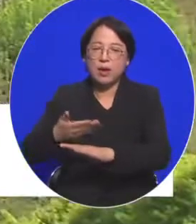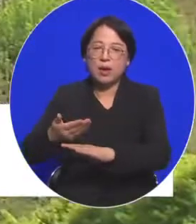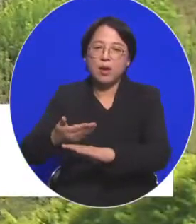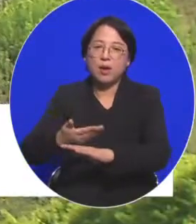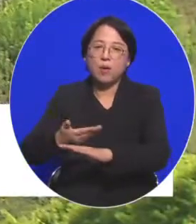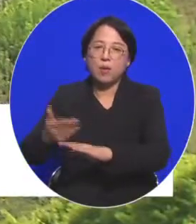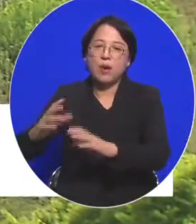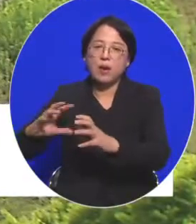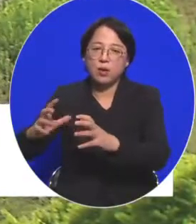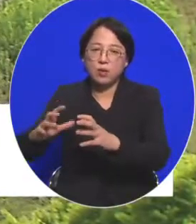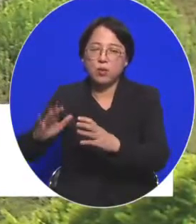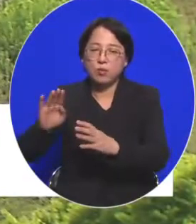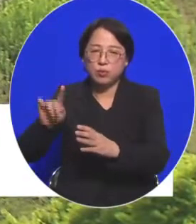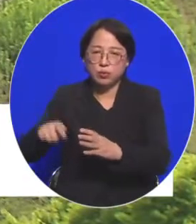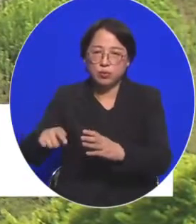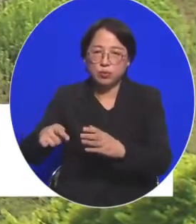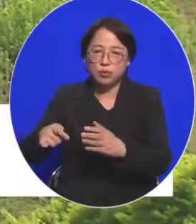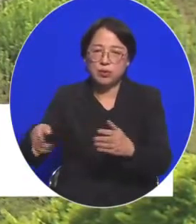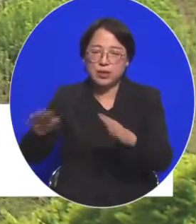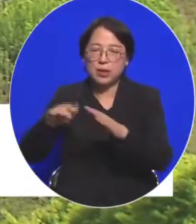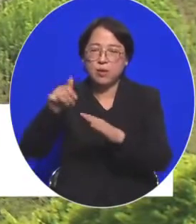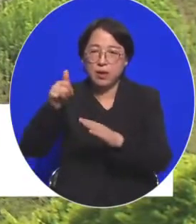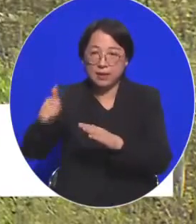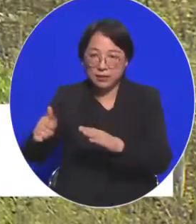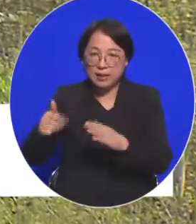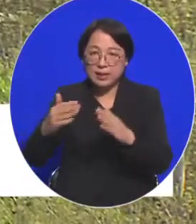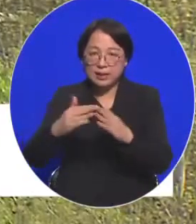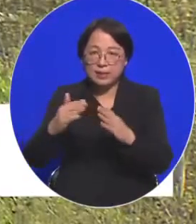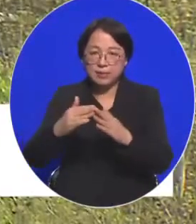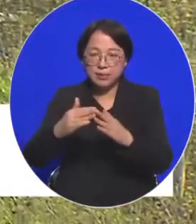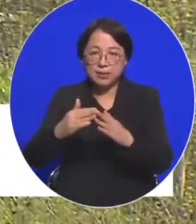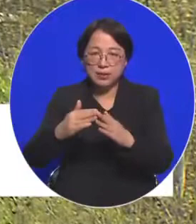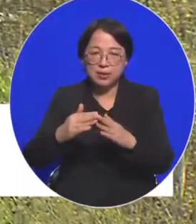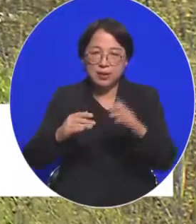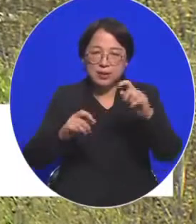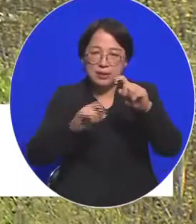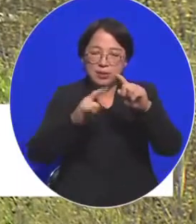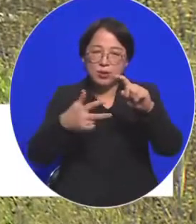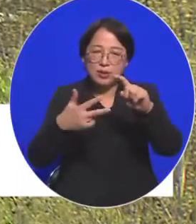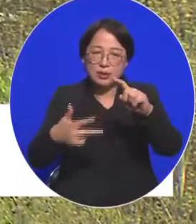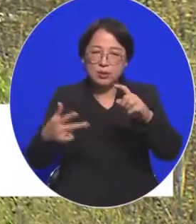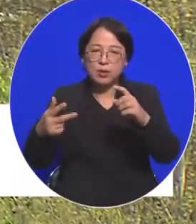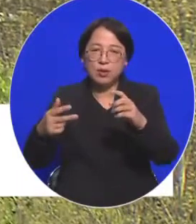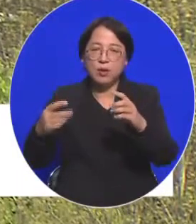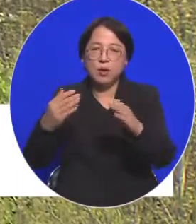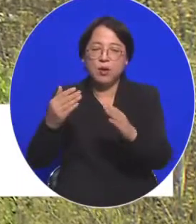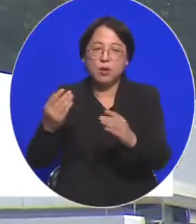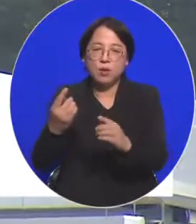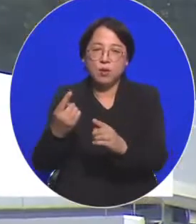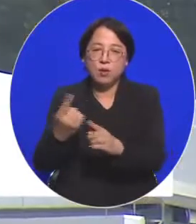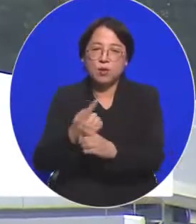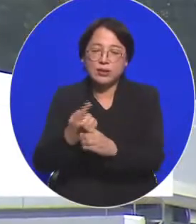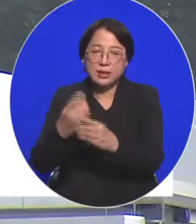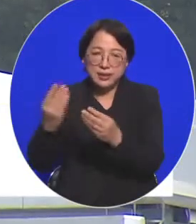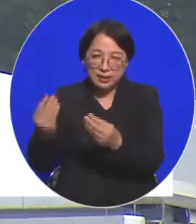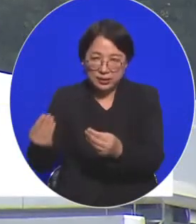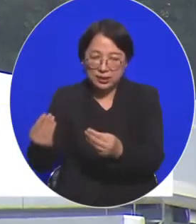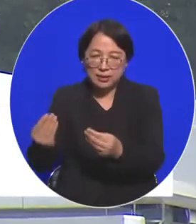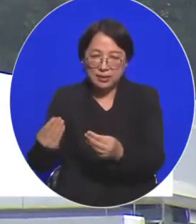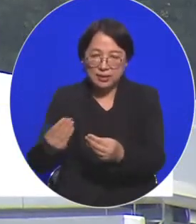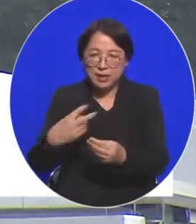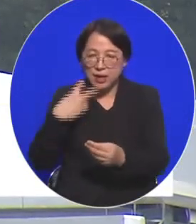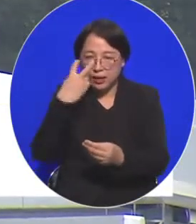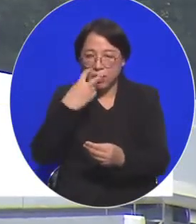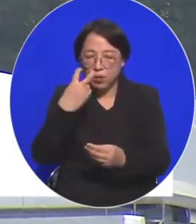관저로 리모델링하는 공사가 지난 7월쯤 마무리됐지만 이후 경호와 보안시설을 보강하는 후속 조치가 이어지면서